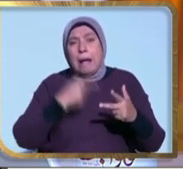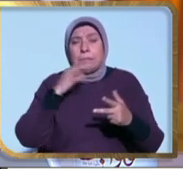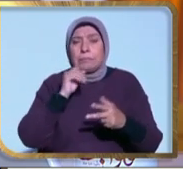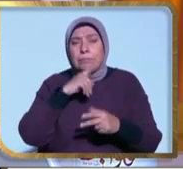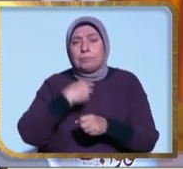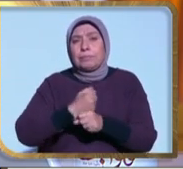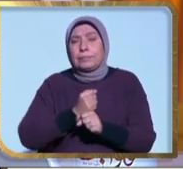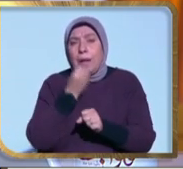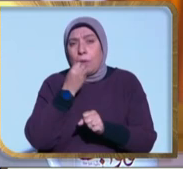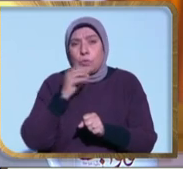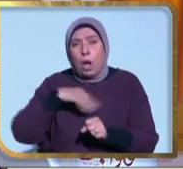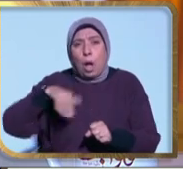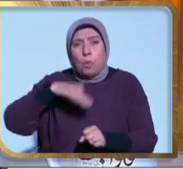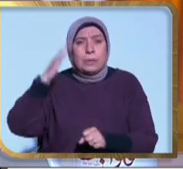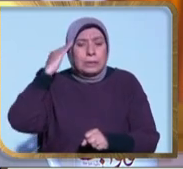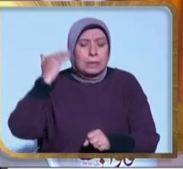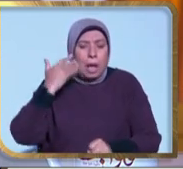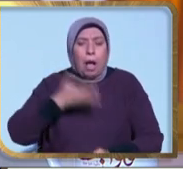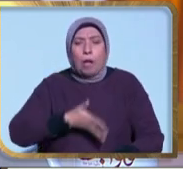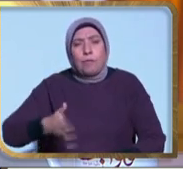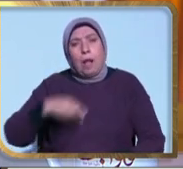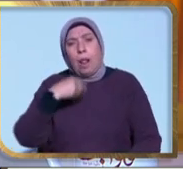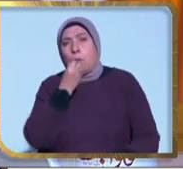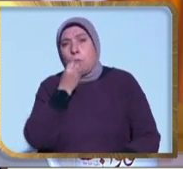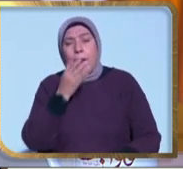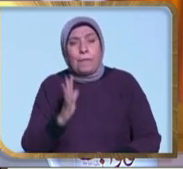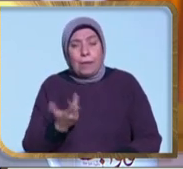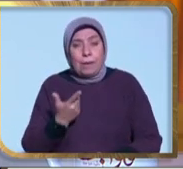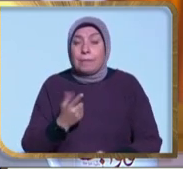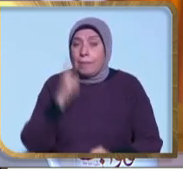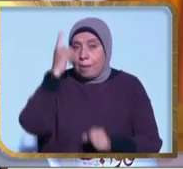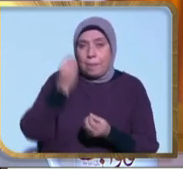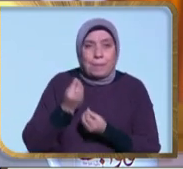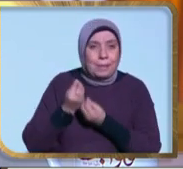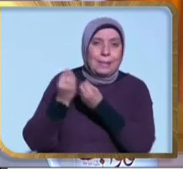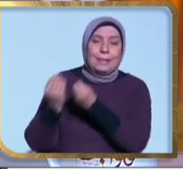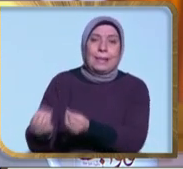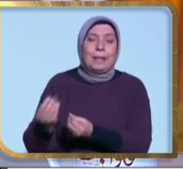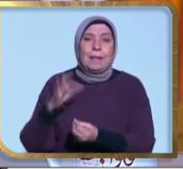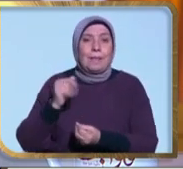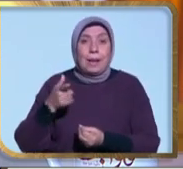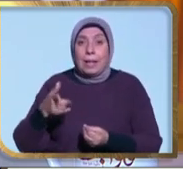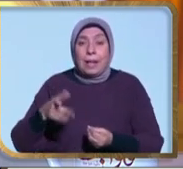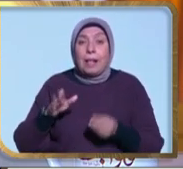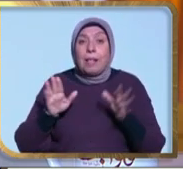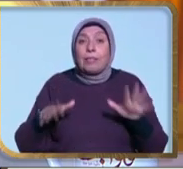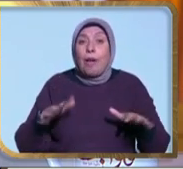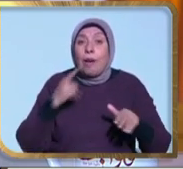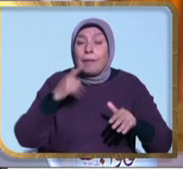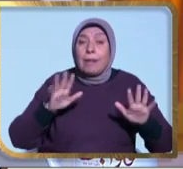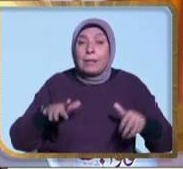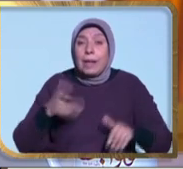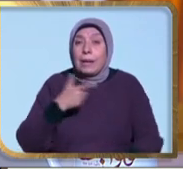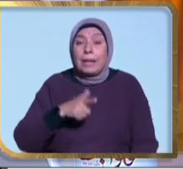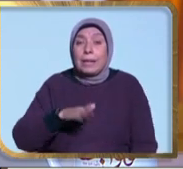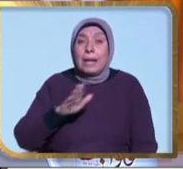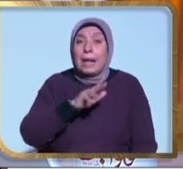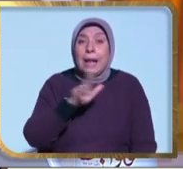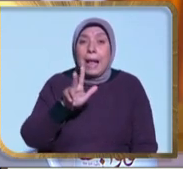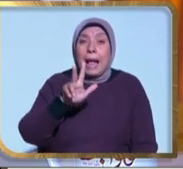واطفالنا فربنا سبحانه وتعالى ارسل لهم ارسل لهم الطائر الطيب طائر